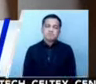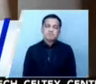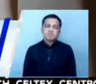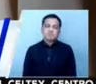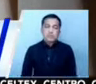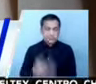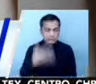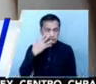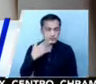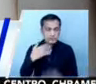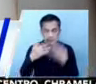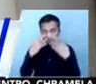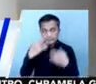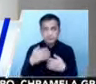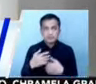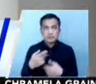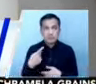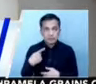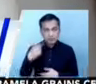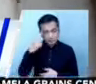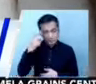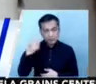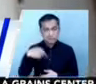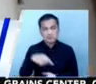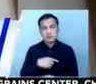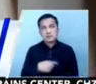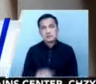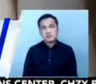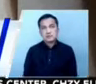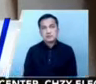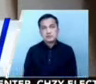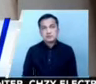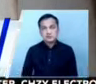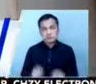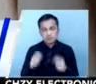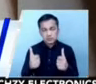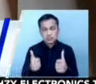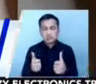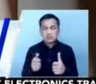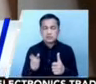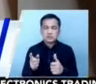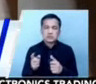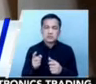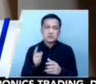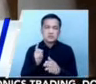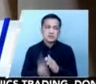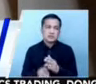May pangarap ko eh. Tapos biglang ganito.